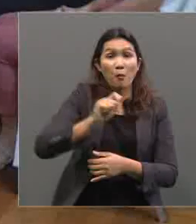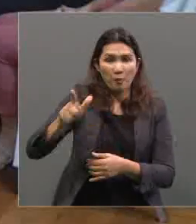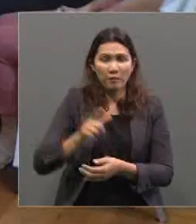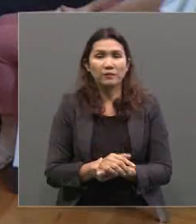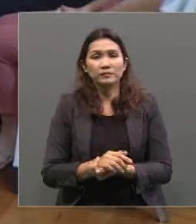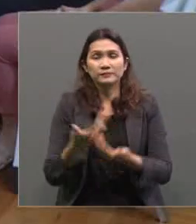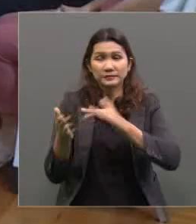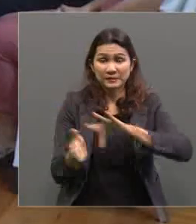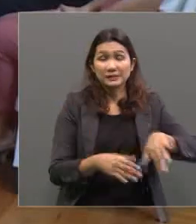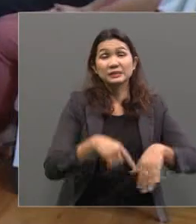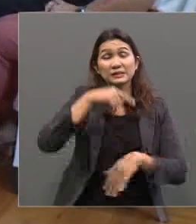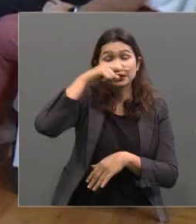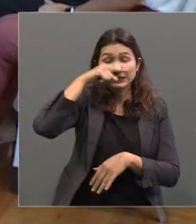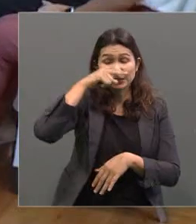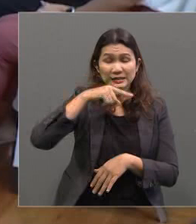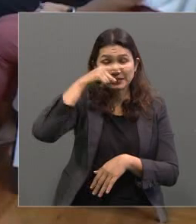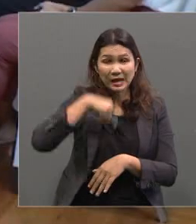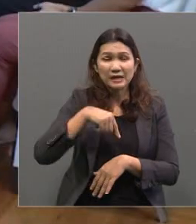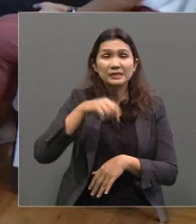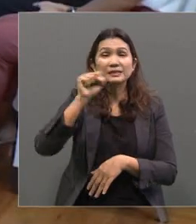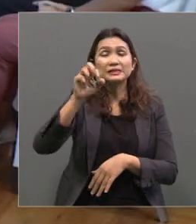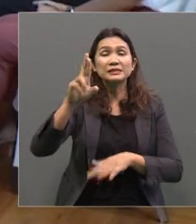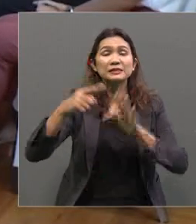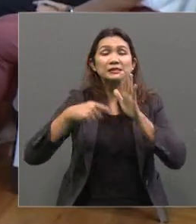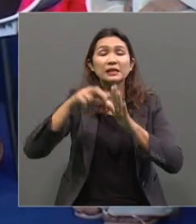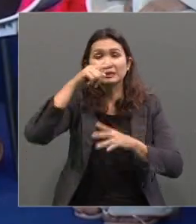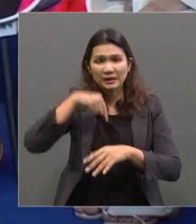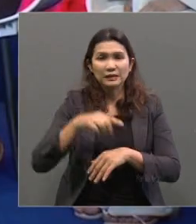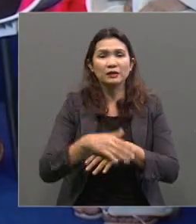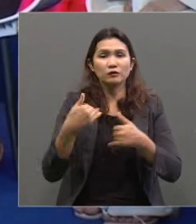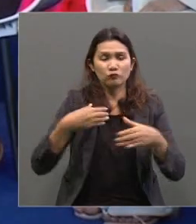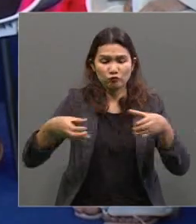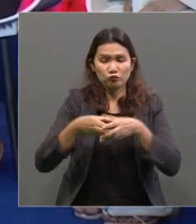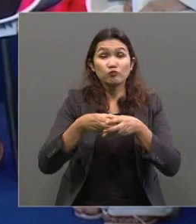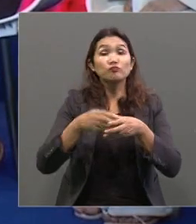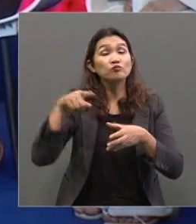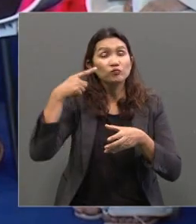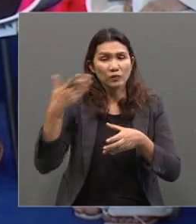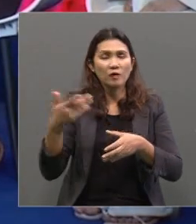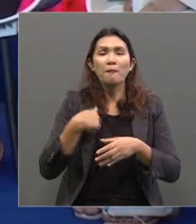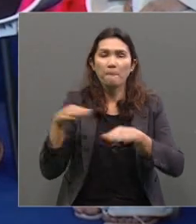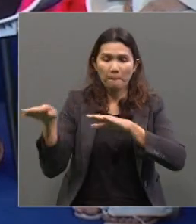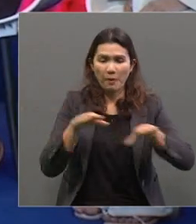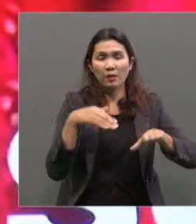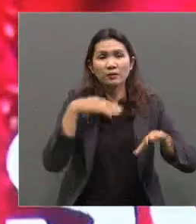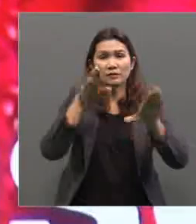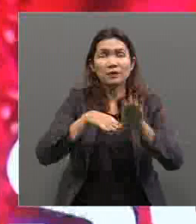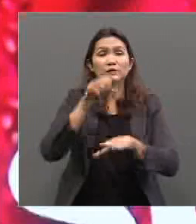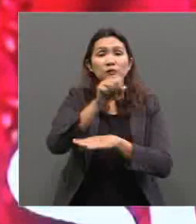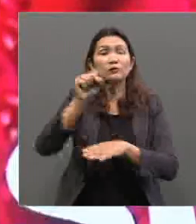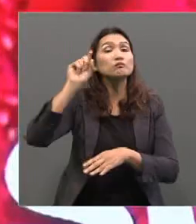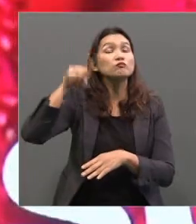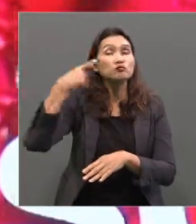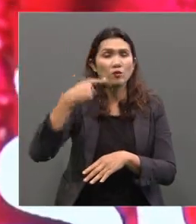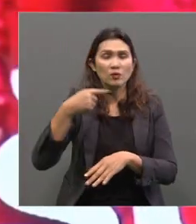รคไทยสร้างไทยคุณหญิงสุดารัตน์เกยุราพันธ์หัวหน้าพรรคก็พร้อมว่าที่ผู้สมัครส.ส.หญิงนะคะแล้วก็ผู้แทนกลุ่ม